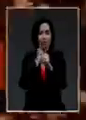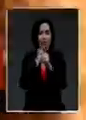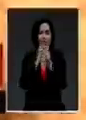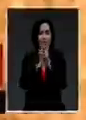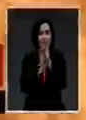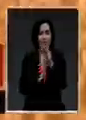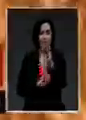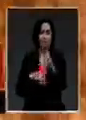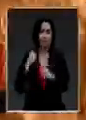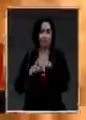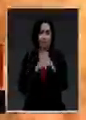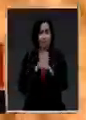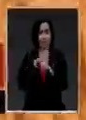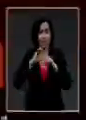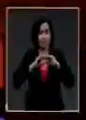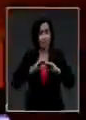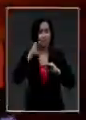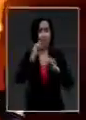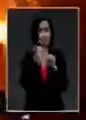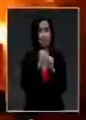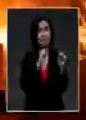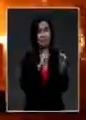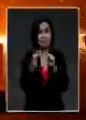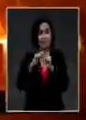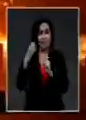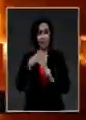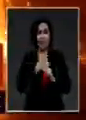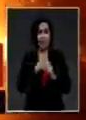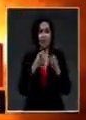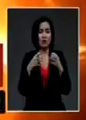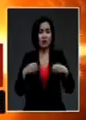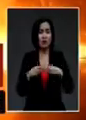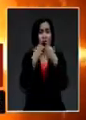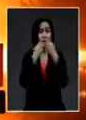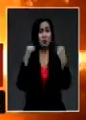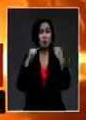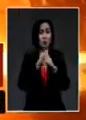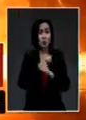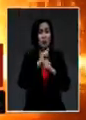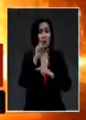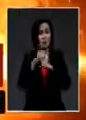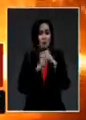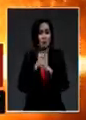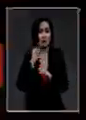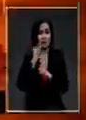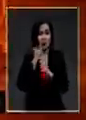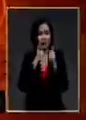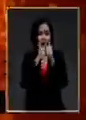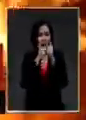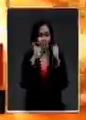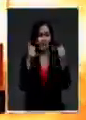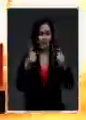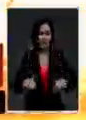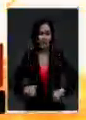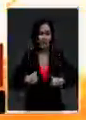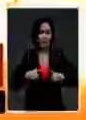ล้วใช่ทำไปทั้งหมดเนี่ยเขาอยากจะเฉลิมฉลองในช่วงเทศกาลตรุษจีนให้เกิดความเป็นสิริมงคลมีแต่ความสว่าง